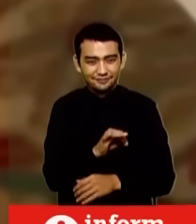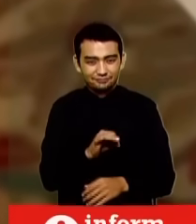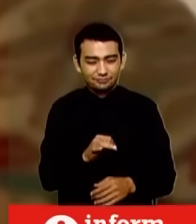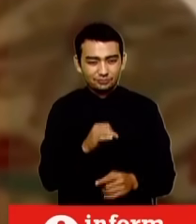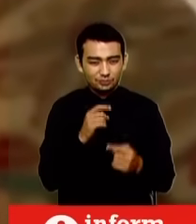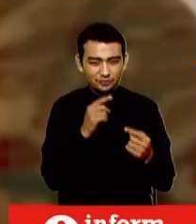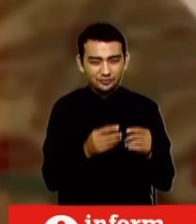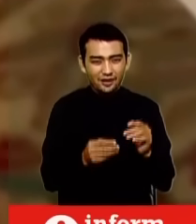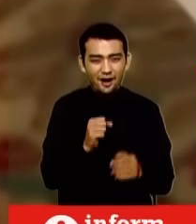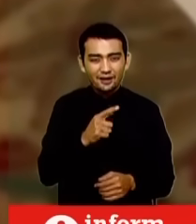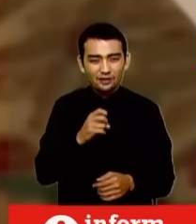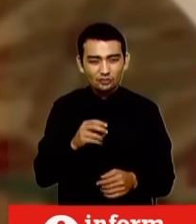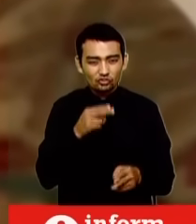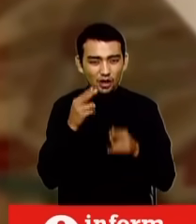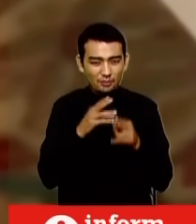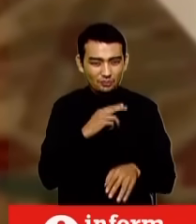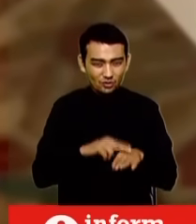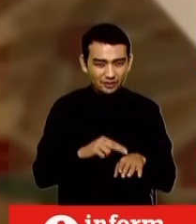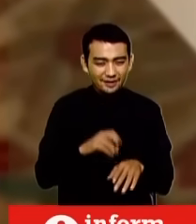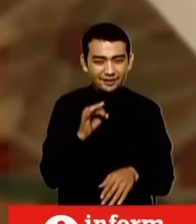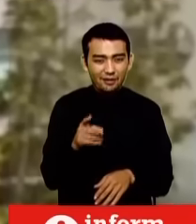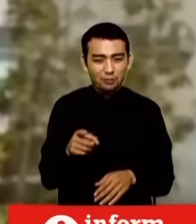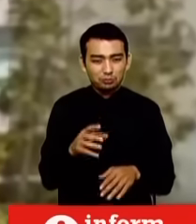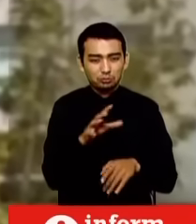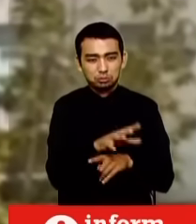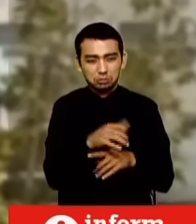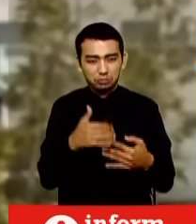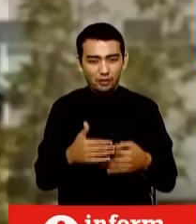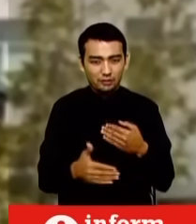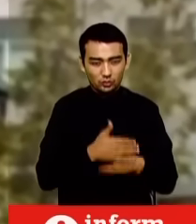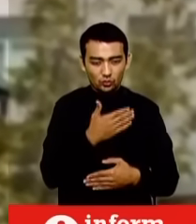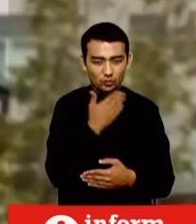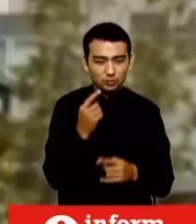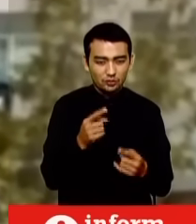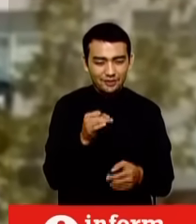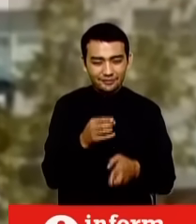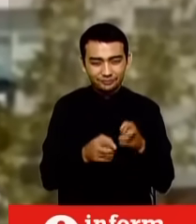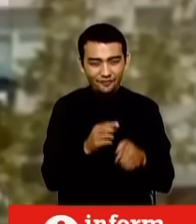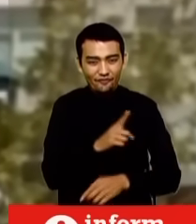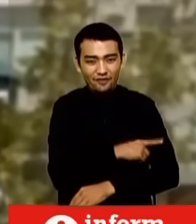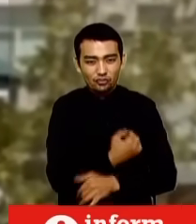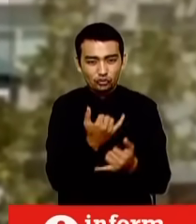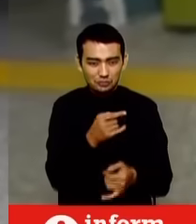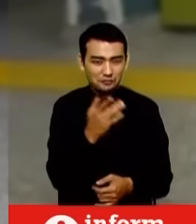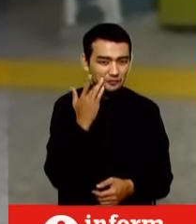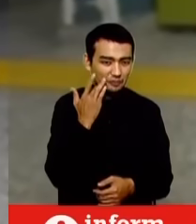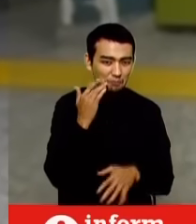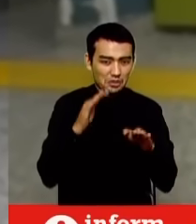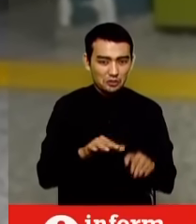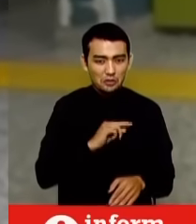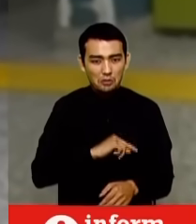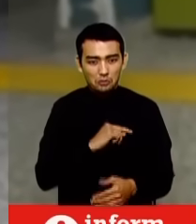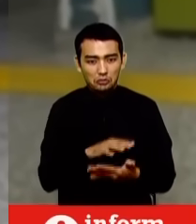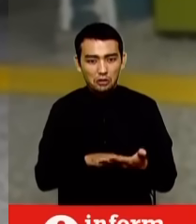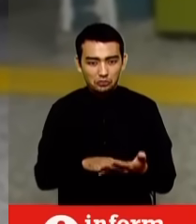арызданыпты. Алайда ондағылар сөгіс жариялаудан әрі аспаған. Ал Лейла ота жасаған дәрігер қазір сол баяғы қызметінде,